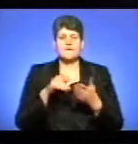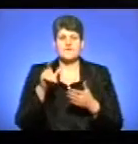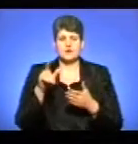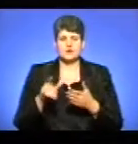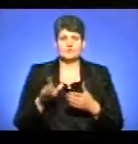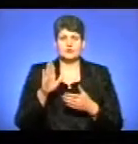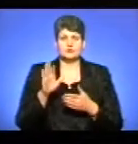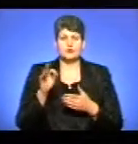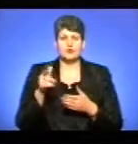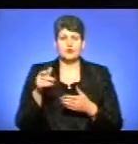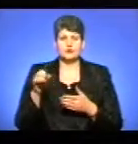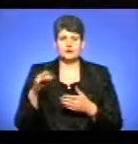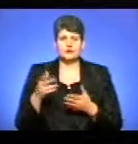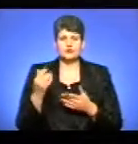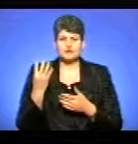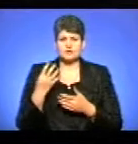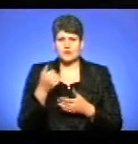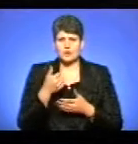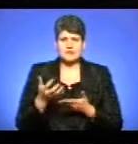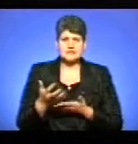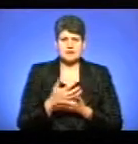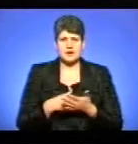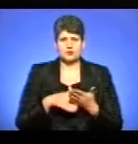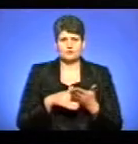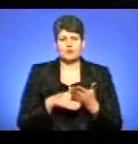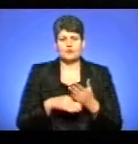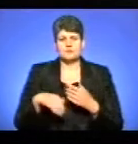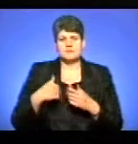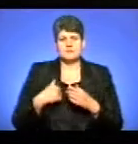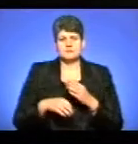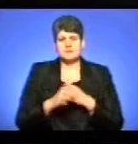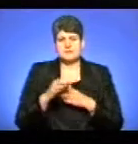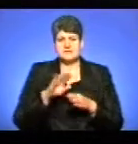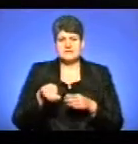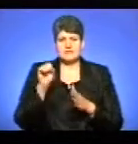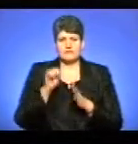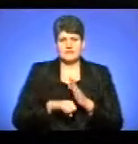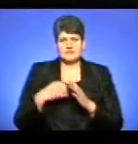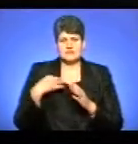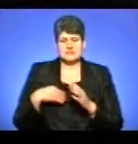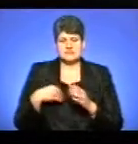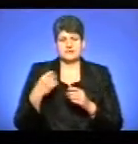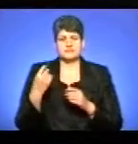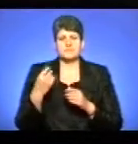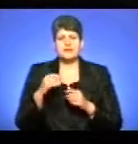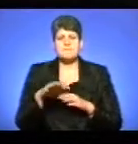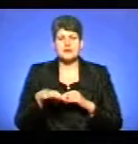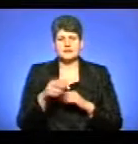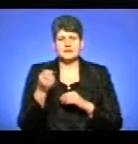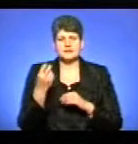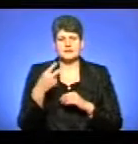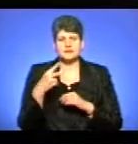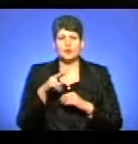Голоднюк зі Збаража 4 роки збирає допомогу бійцям на Схід. Після вбивства сина на Майдані 20 лютого 2014